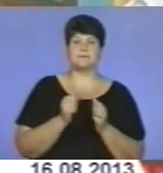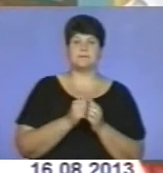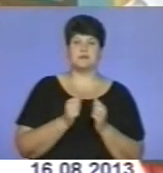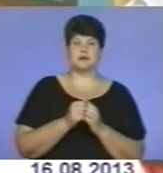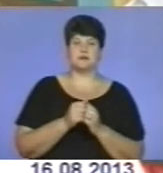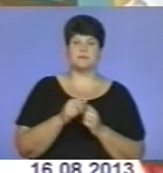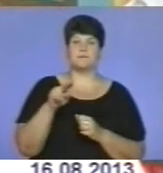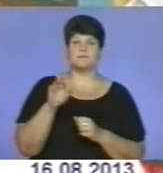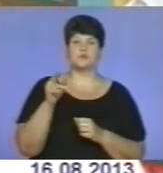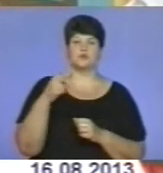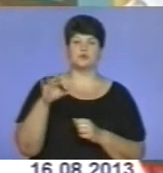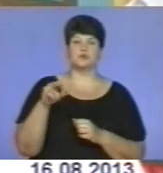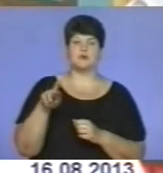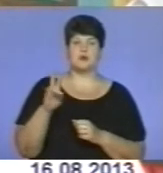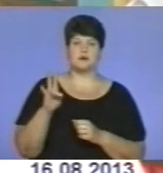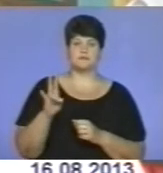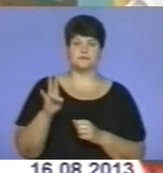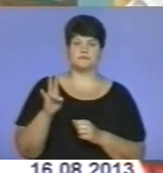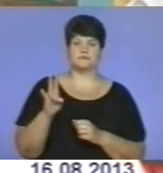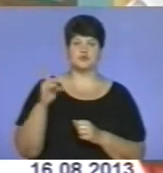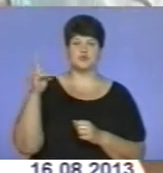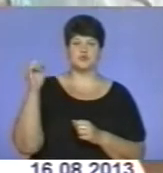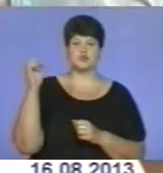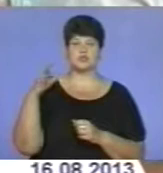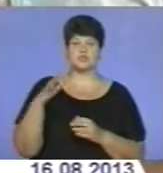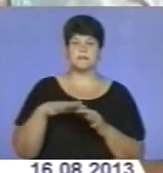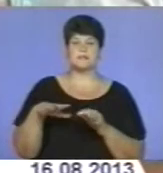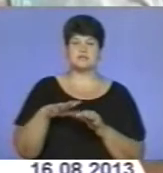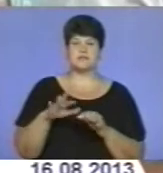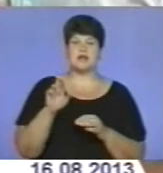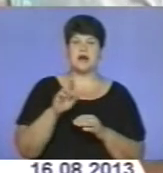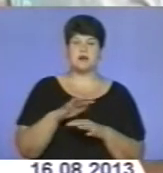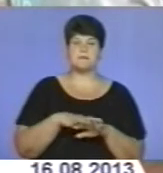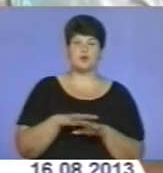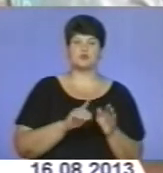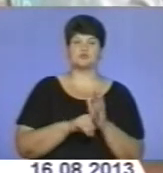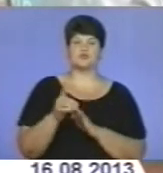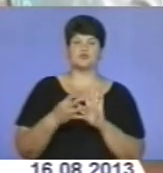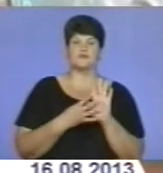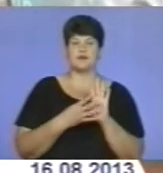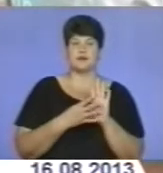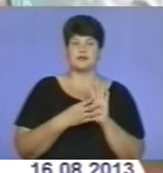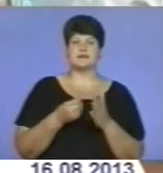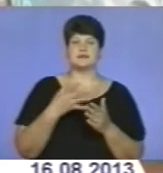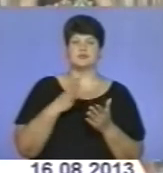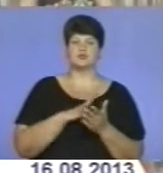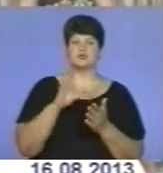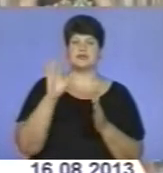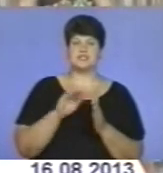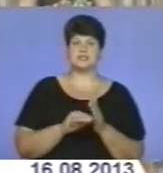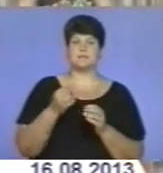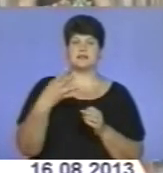Подолян – це сонячний масив. Ярмарок розпочнуть о 9-й. Ціни будуть нижчими на 15